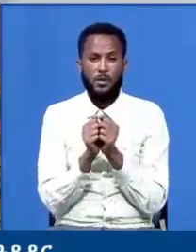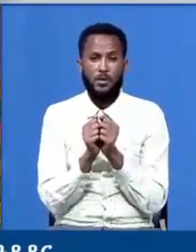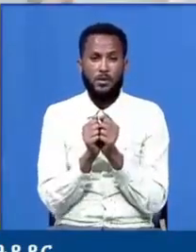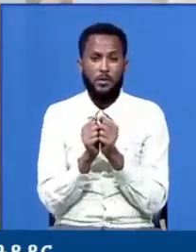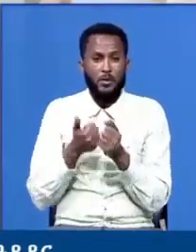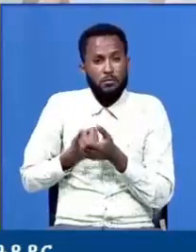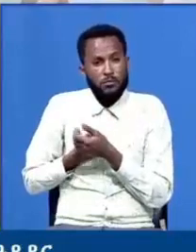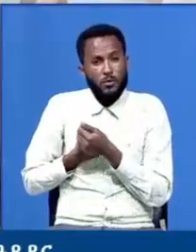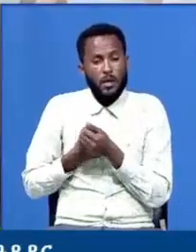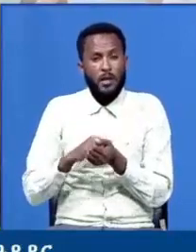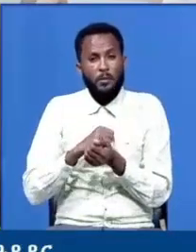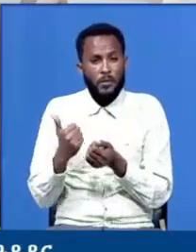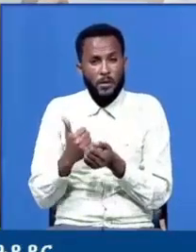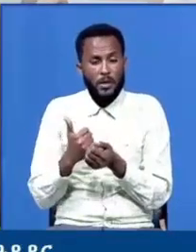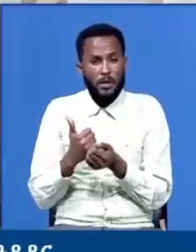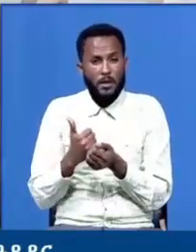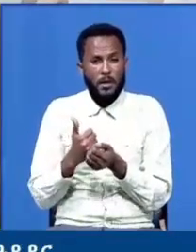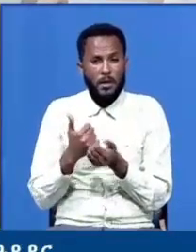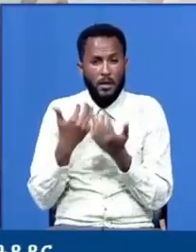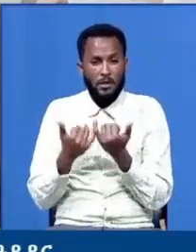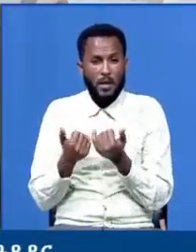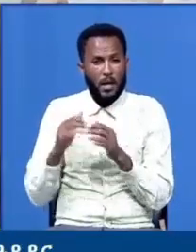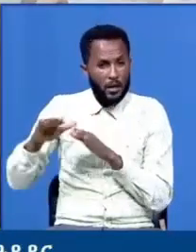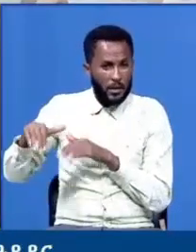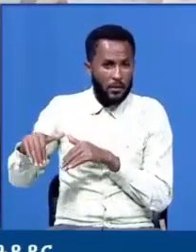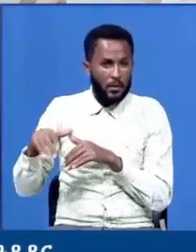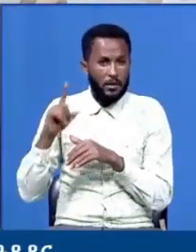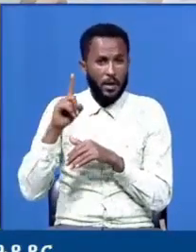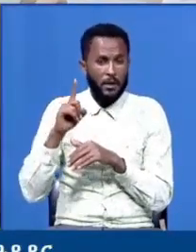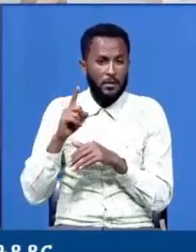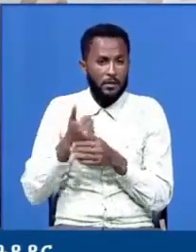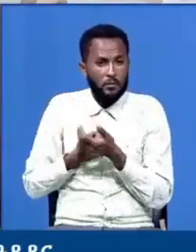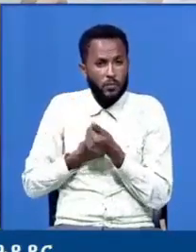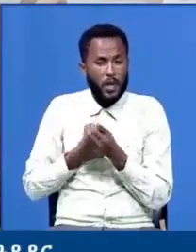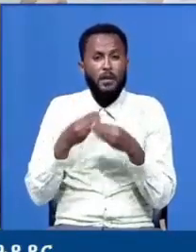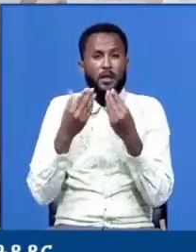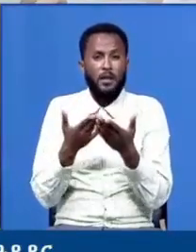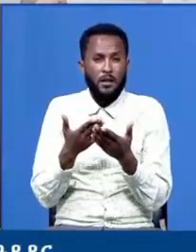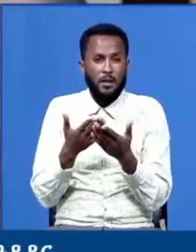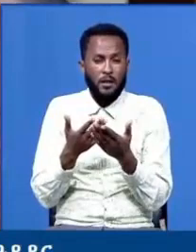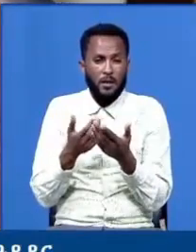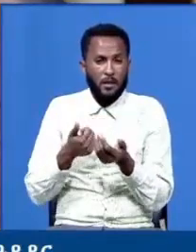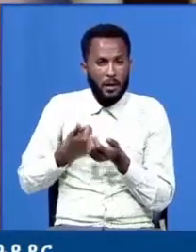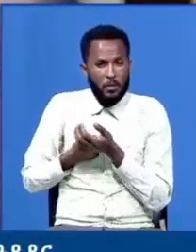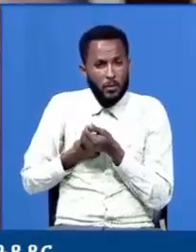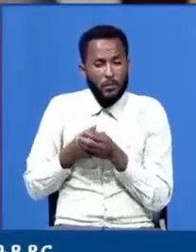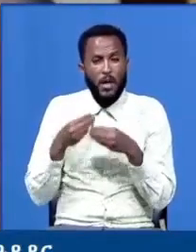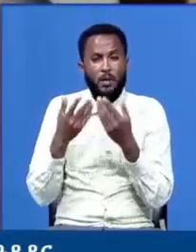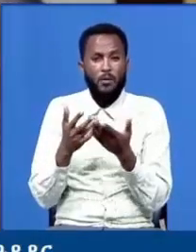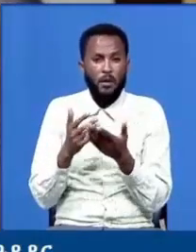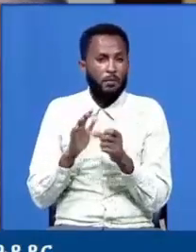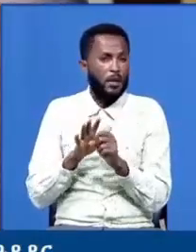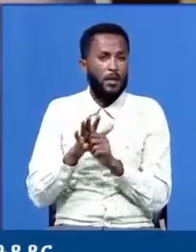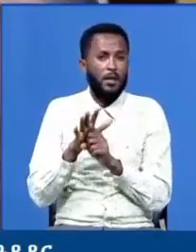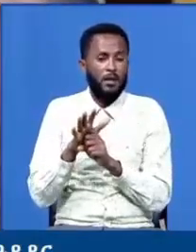ምስጡበይ ምሰበለትኒ ንሕመት ምሰር እዚኣ ሕዲገ ሓንትና ትፀሞም ክህ እያ እንፀመምኩም ዝሃክዎ